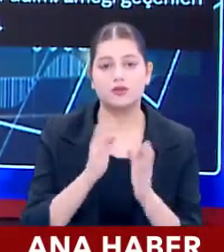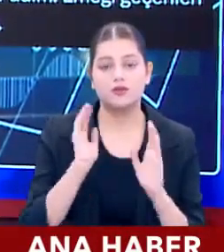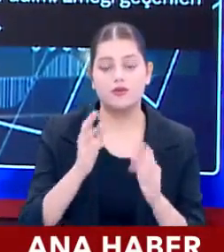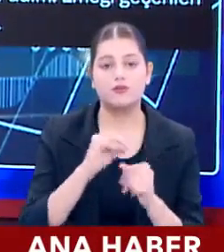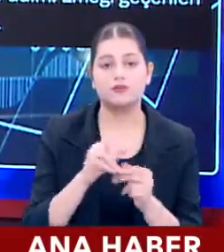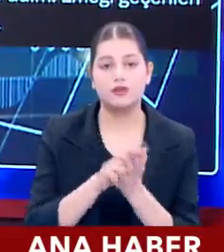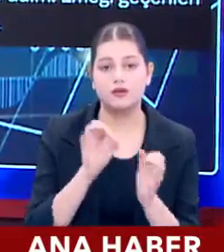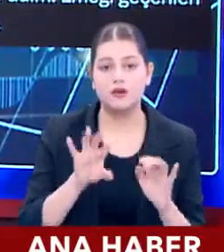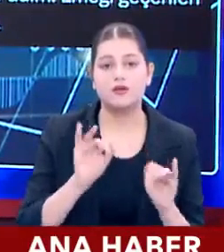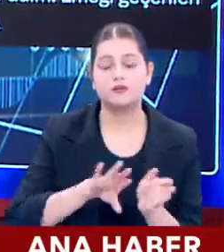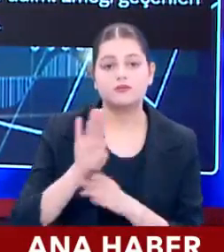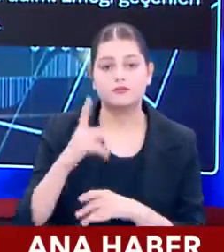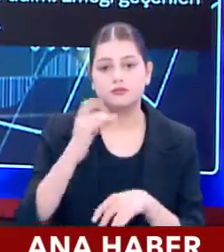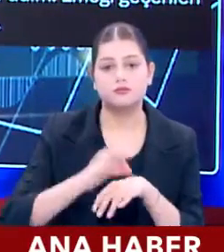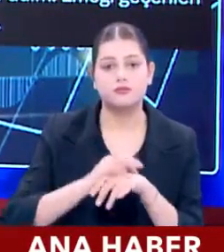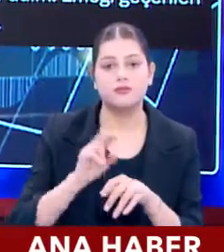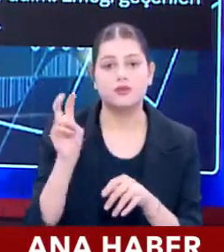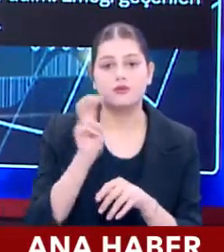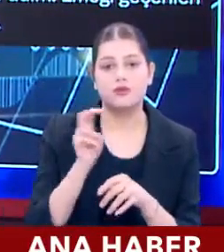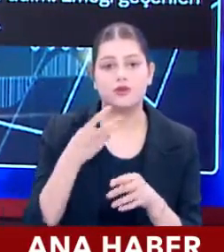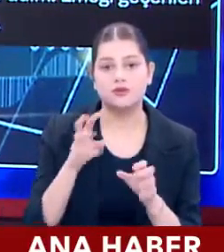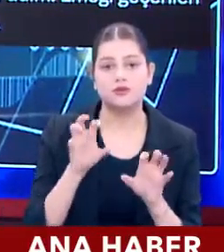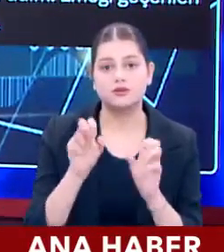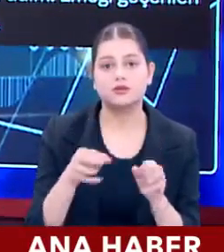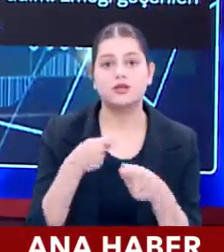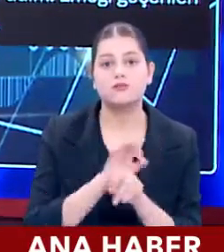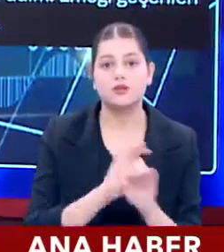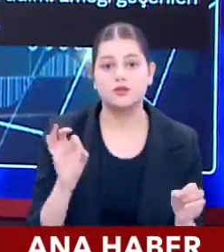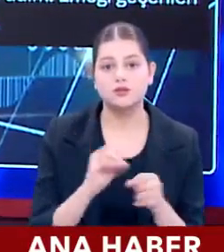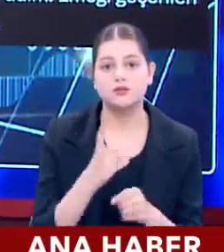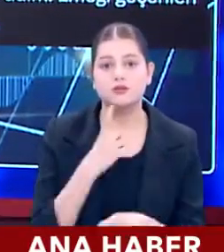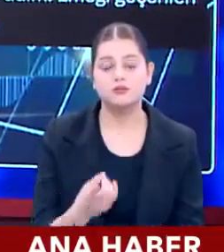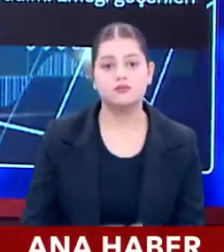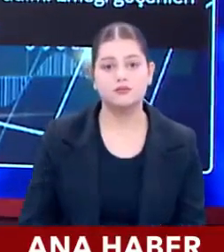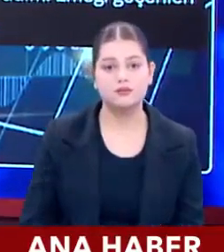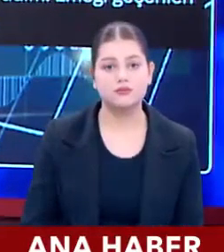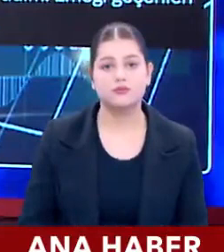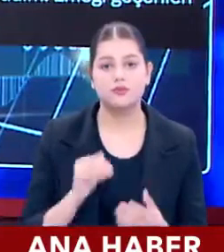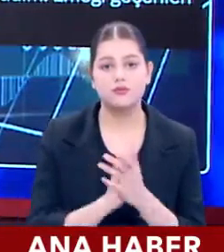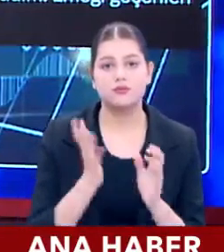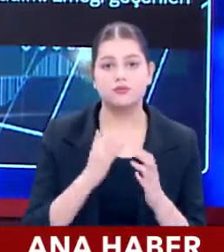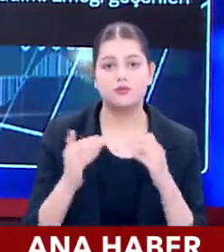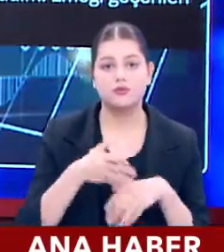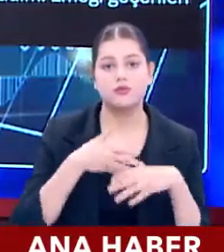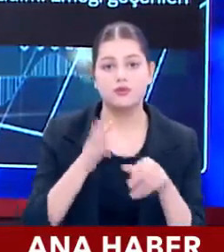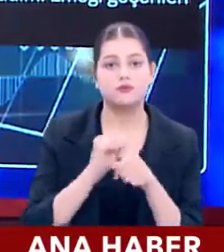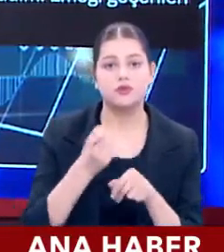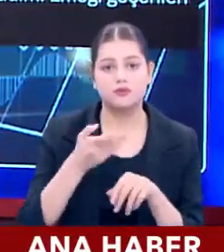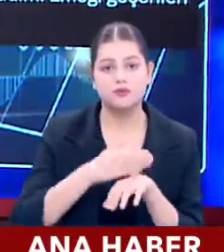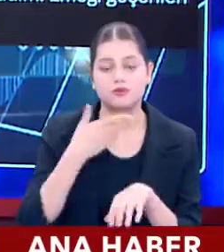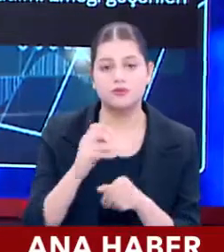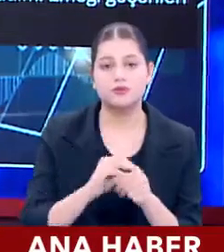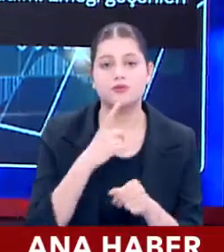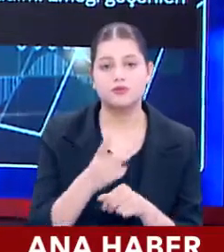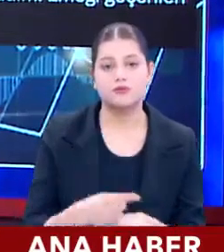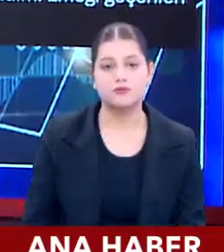devamını dilerim ayrıca ilk dakikalarda dövizde sert müdahale yapmadıkları için de bakın Tebrik ederim daha çok programlı az önce söylediğim şeyi